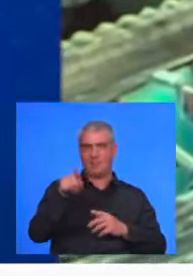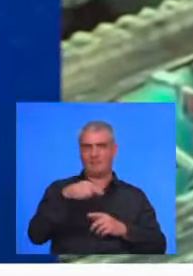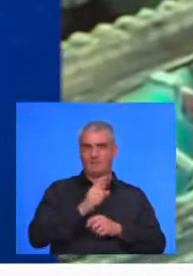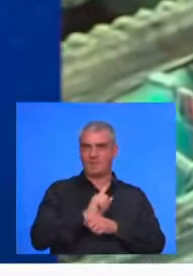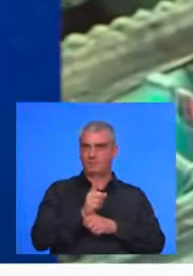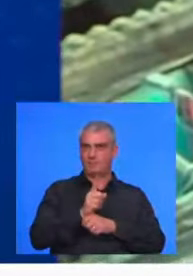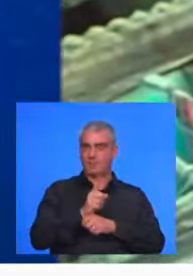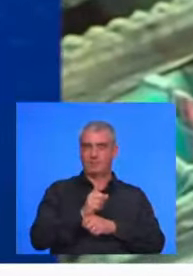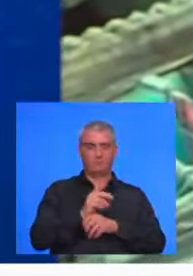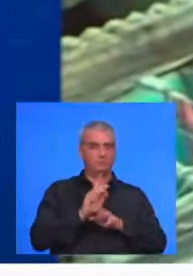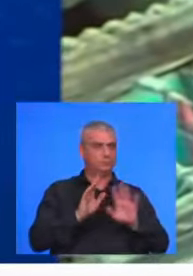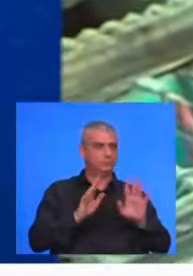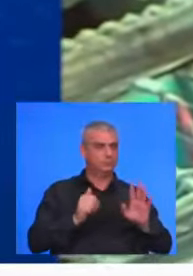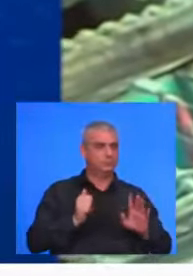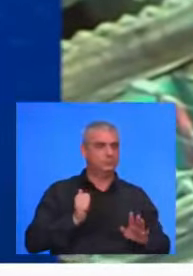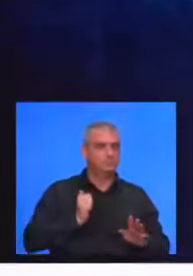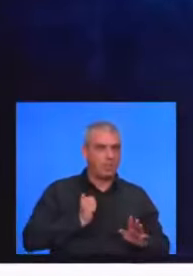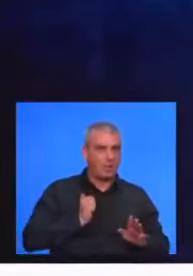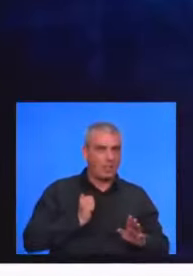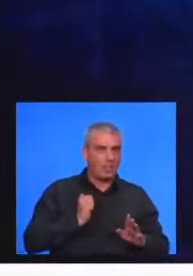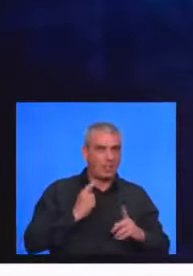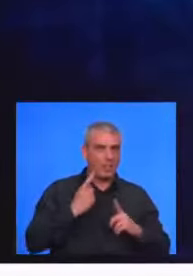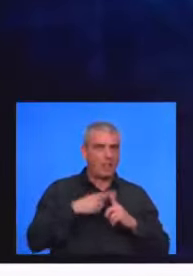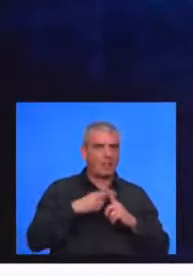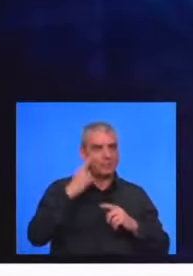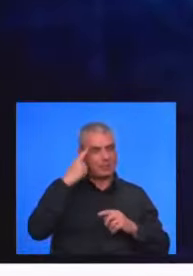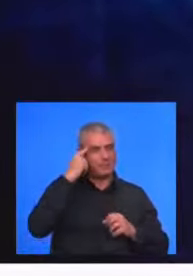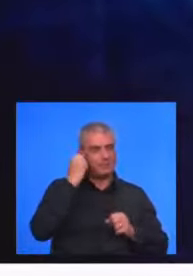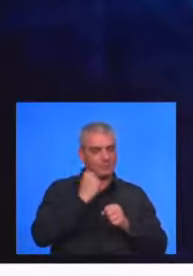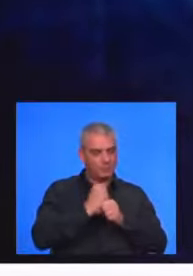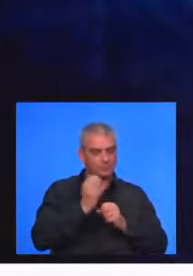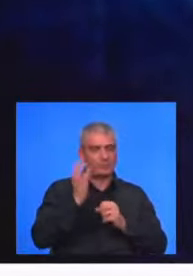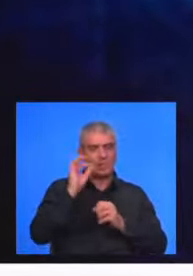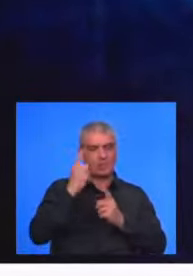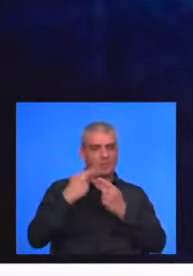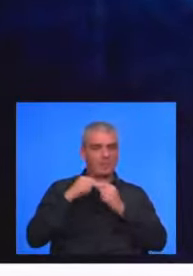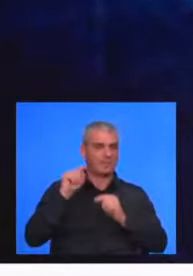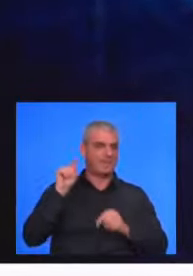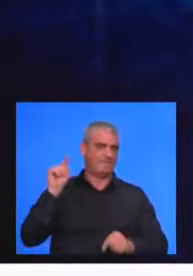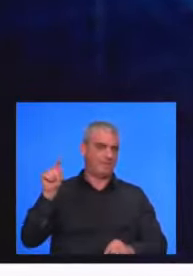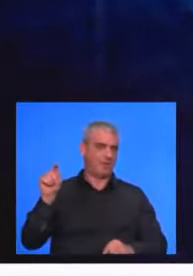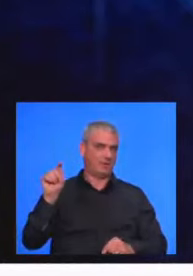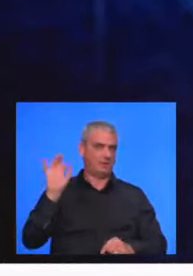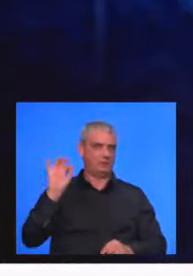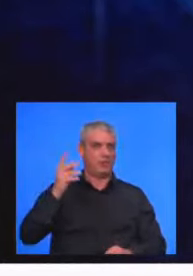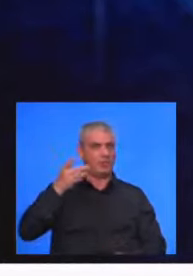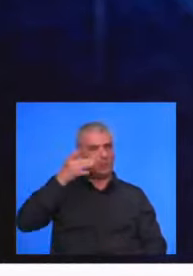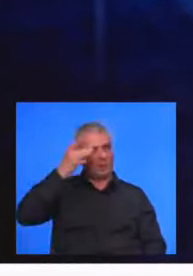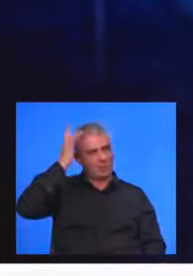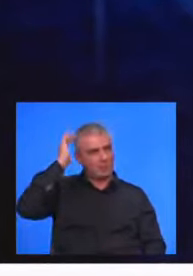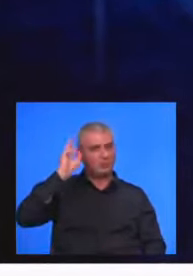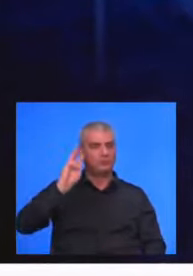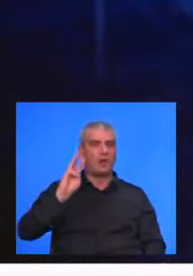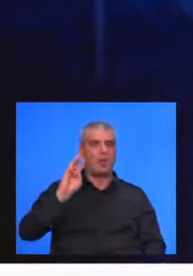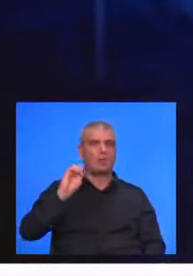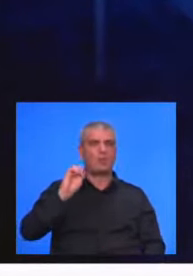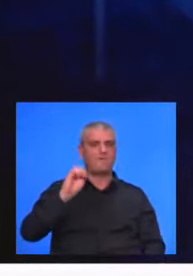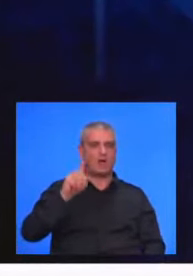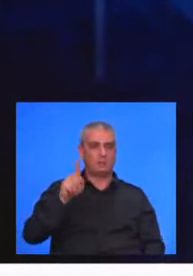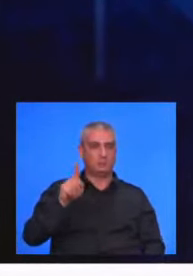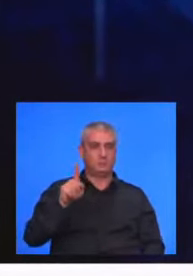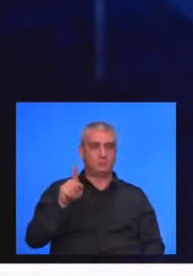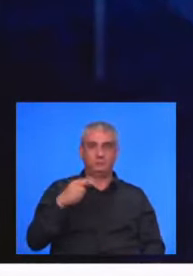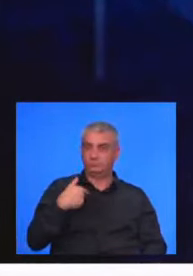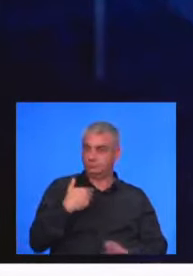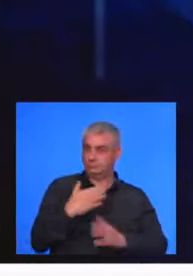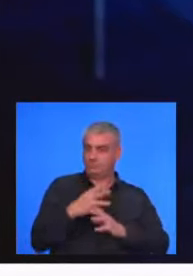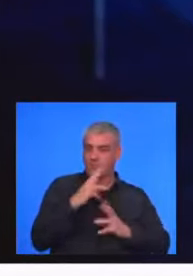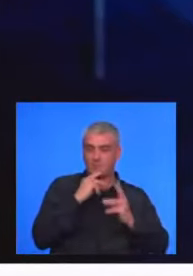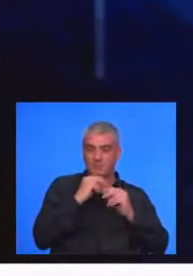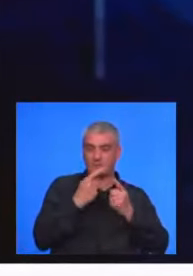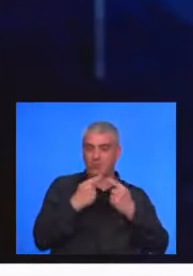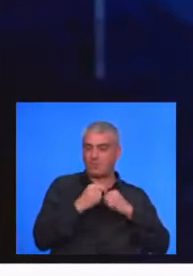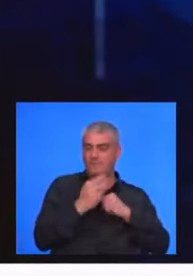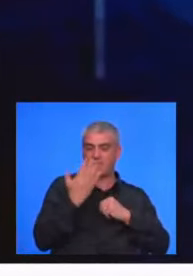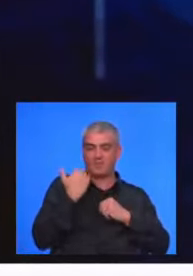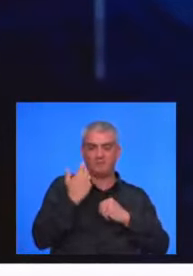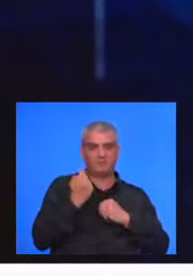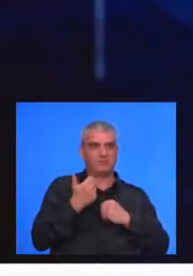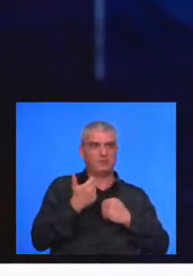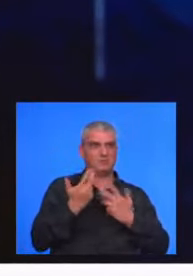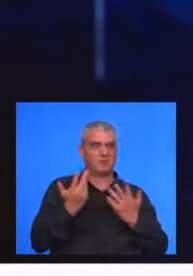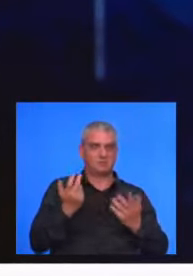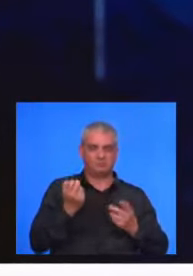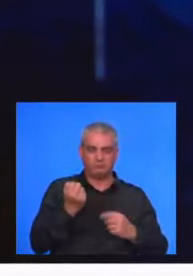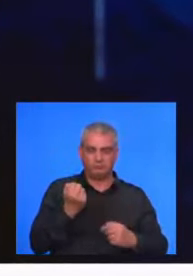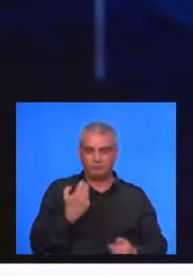איילה, בצהל עדיין מתקשים גם על הוועדה הזאת של מופז. אני חייב להגיד לך שבשלב הזה דיברנו על הוועדה כבר לפני כמעט